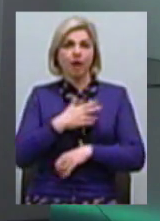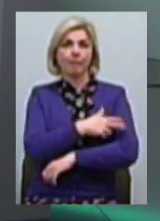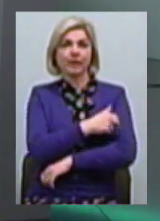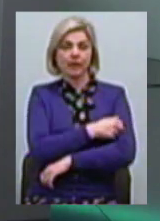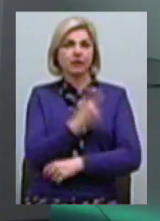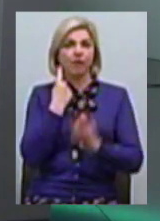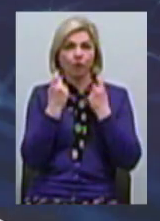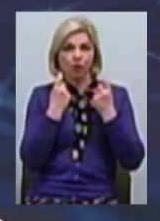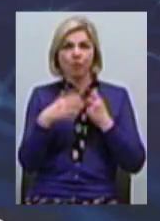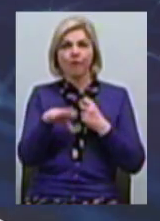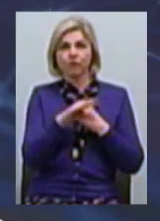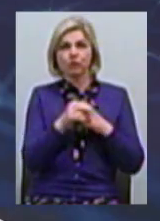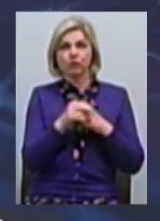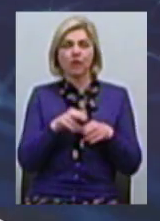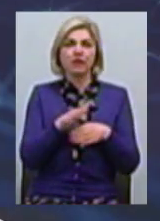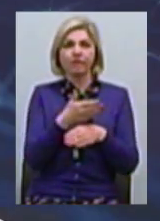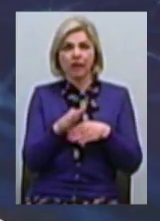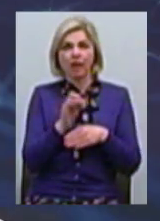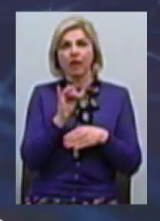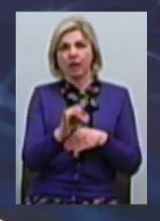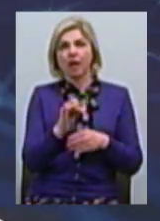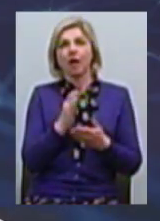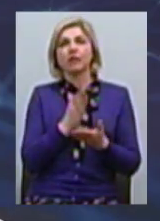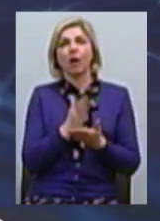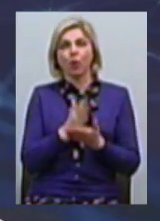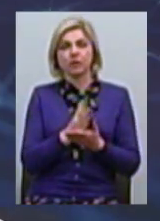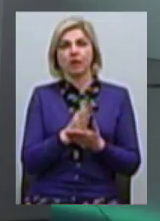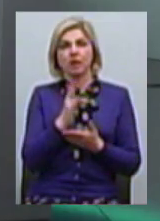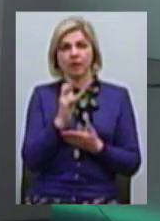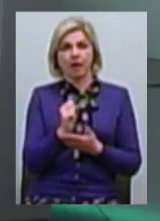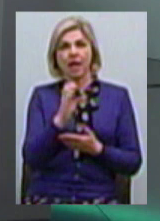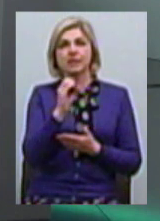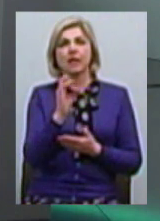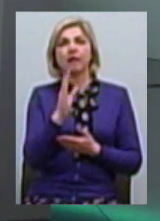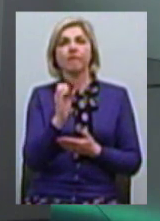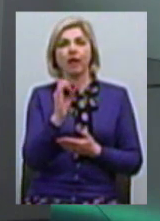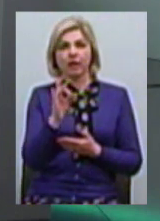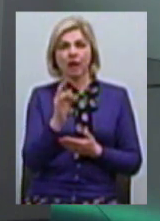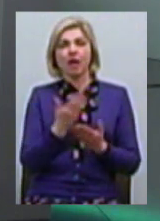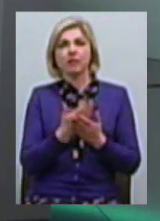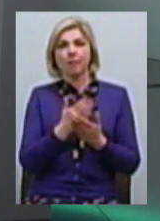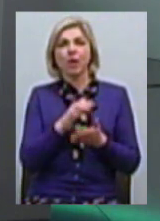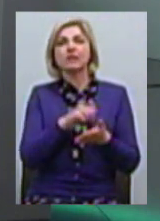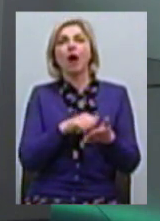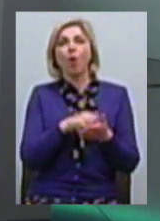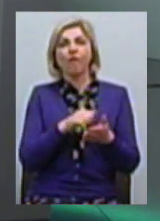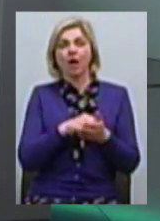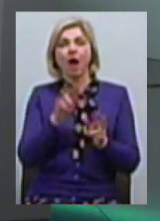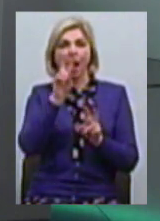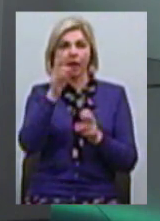они дигитализированы и находятся на серверах, то, например, страховым агентствам и